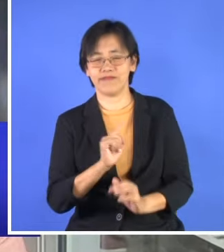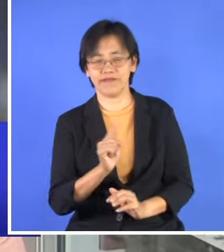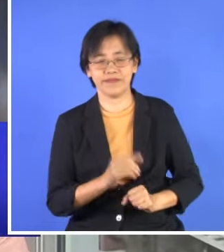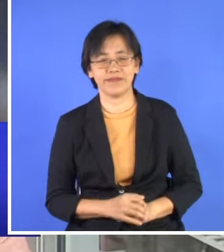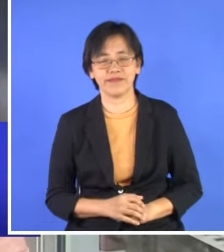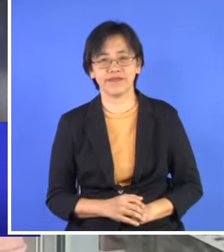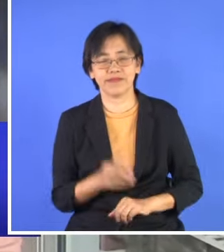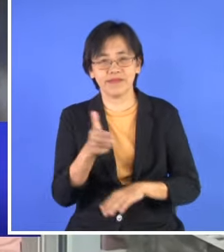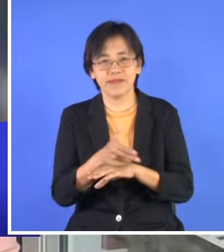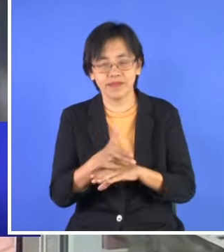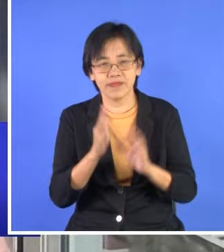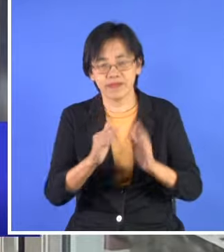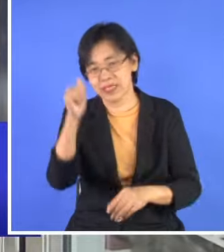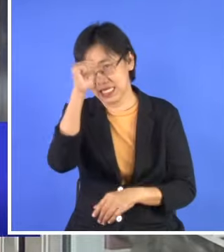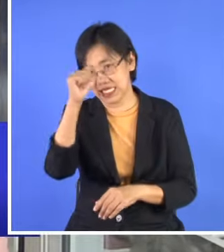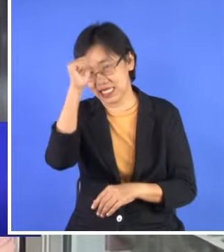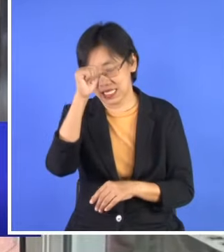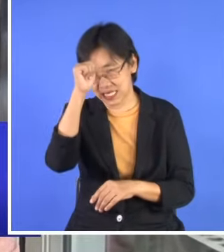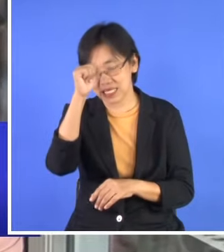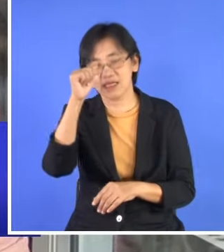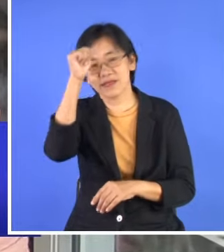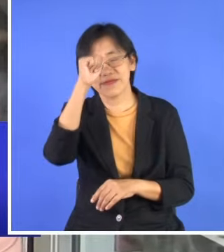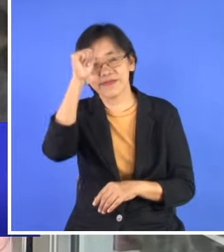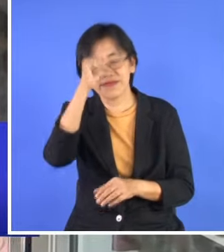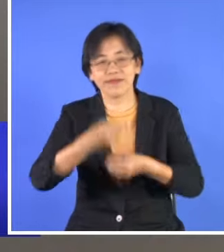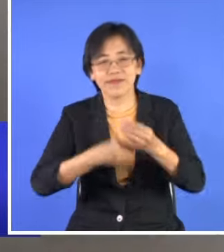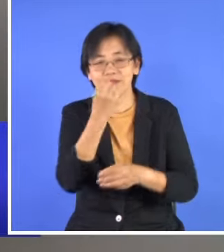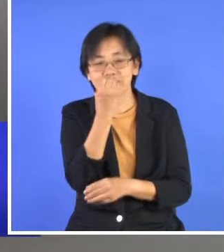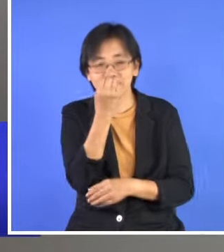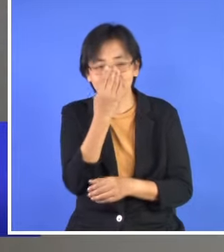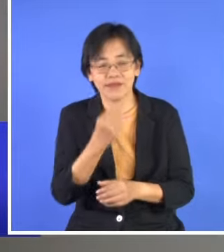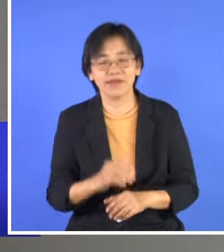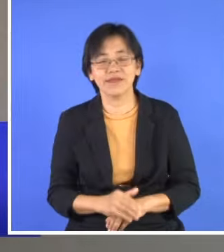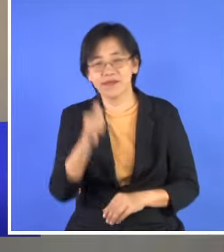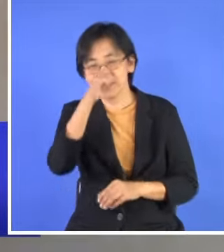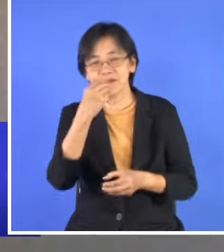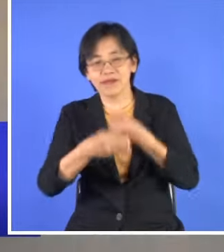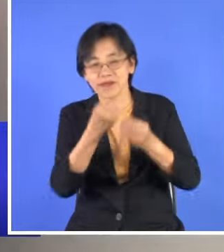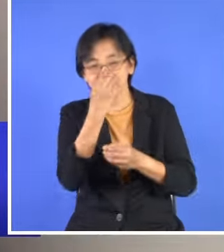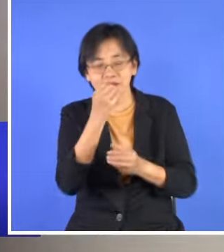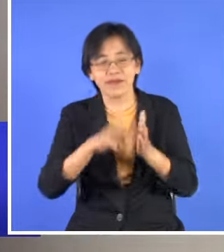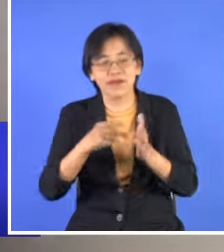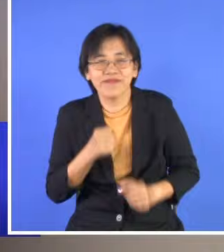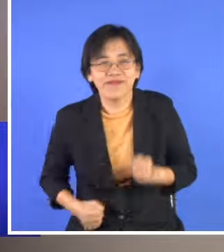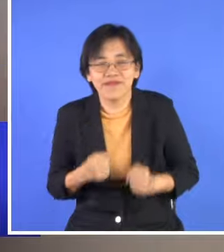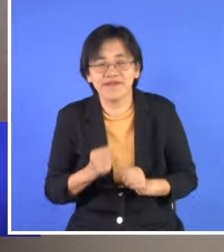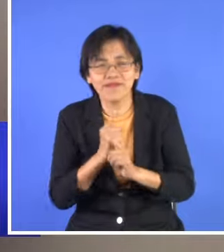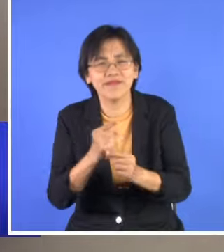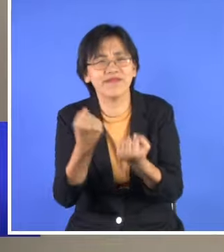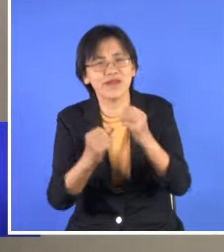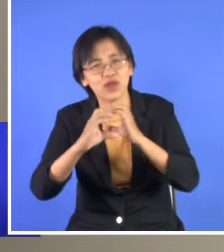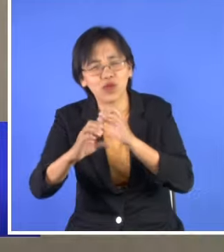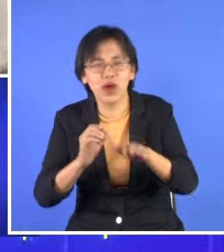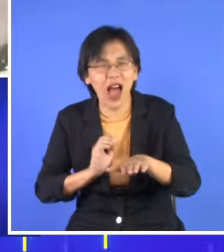จากคลิปของชาวอินเดียคนหนึ่งนะที่เขาขายดอกไม ้ครับ แล้วเขาก็จะวิ่งตามแบบรถทัวร์หรือรถอะไรอย่างเงี้ย